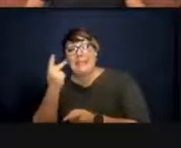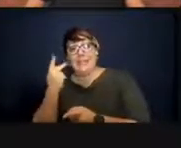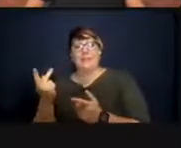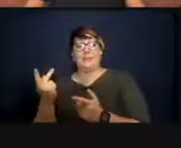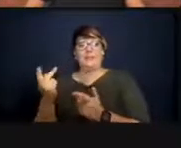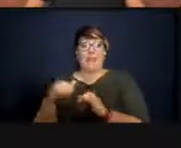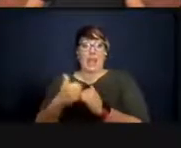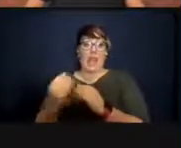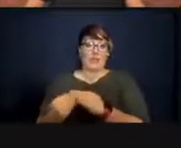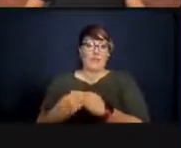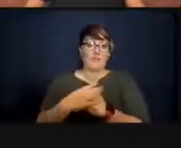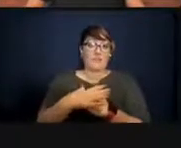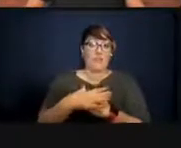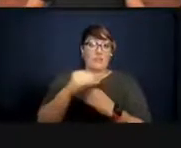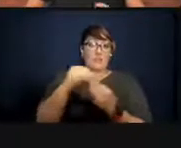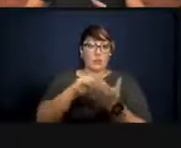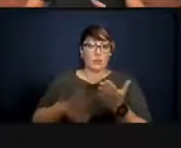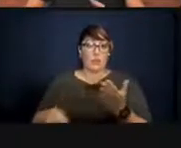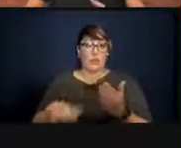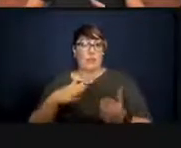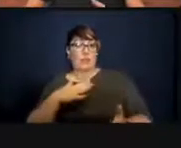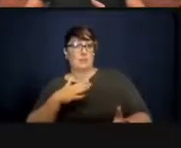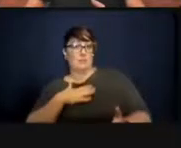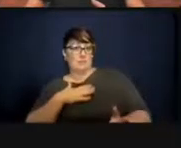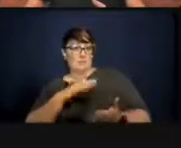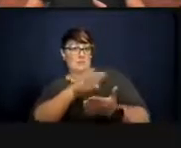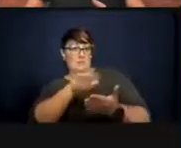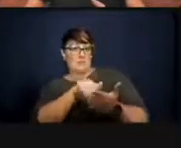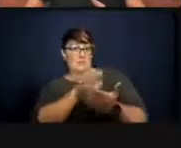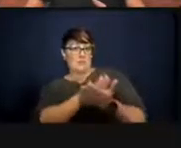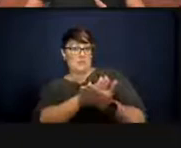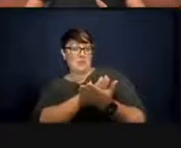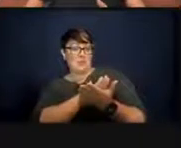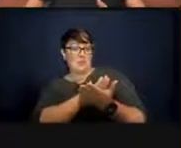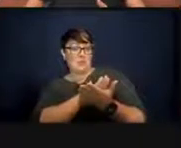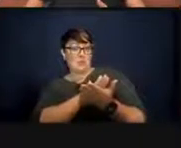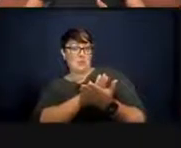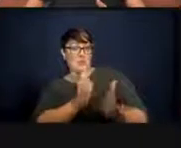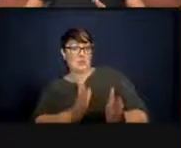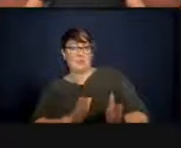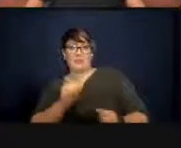sana kuhusiana na yale ambayo wanafanya.